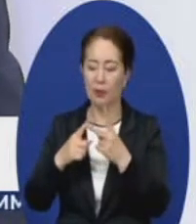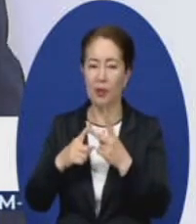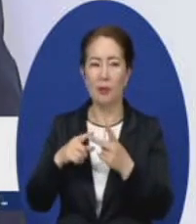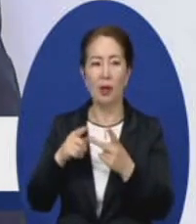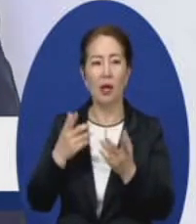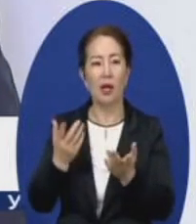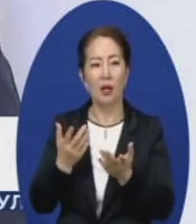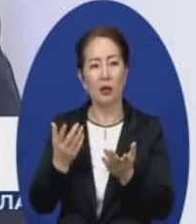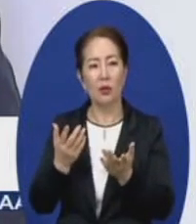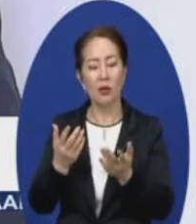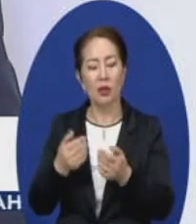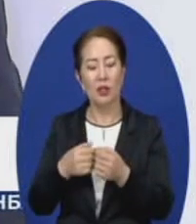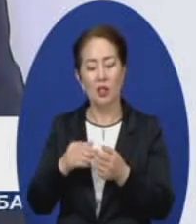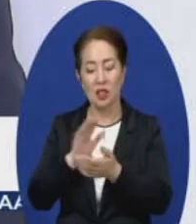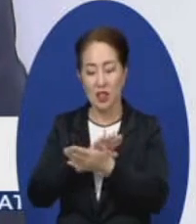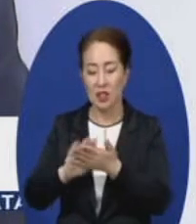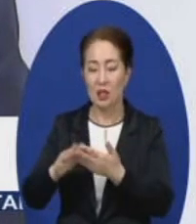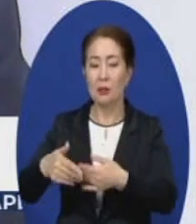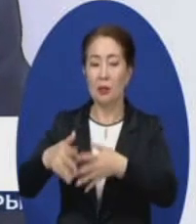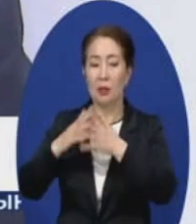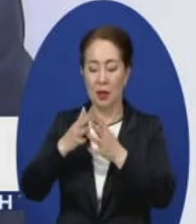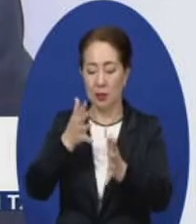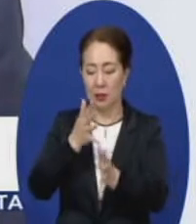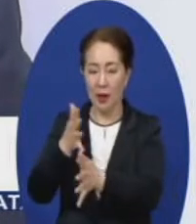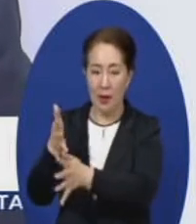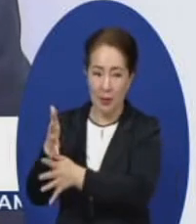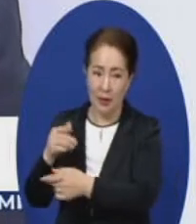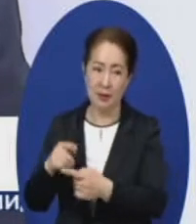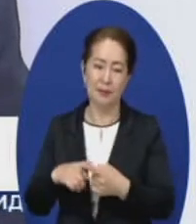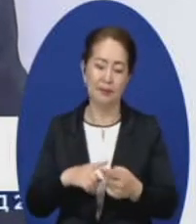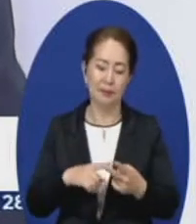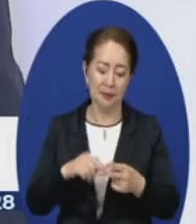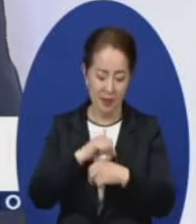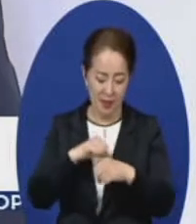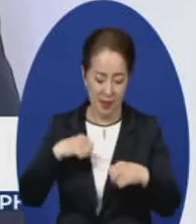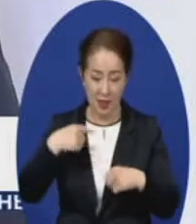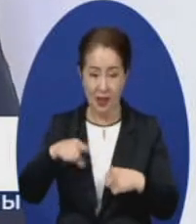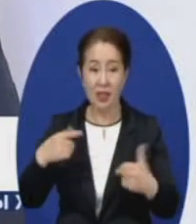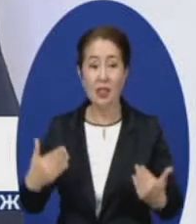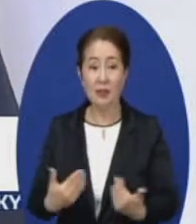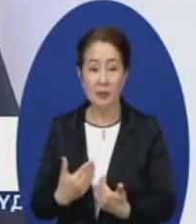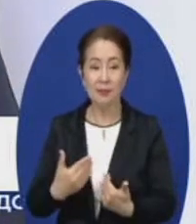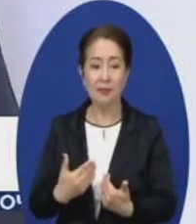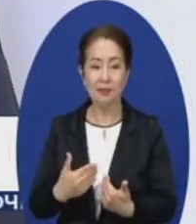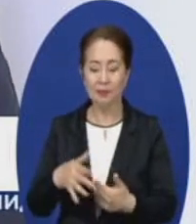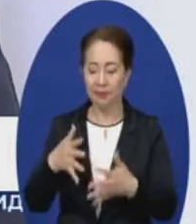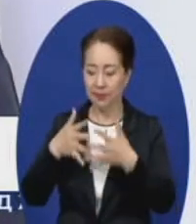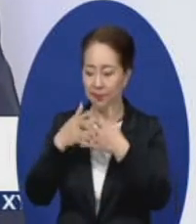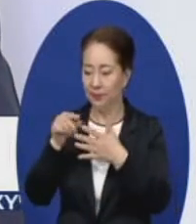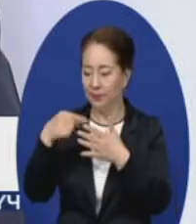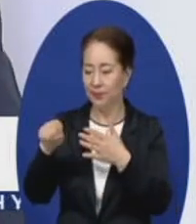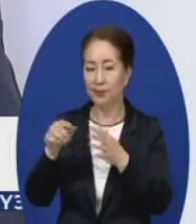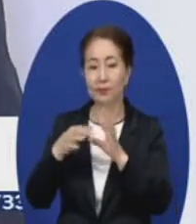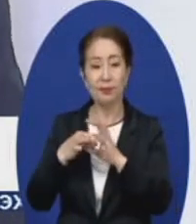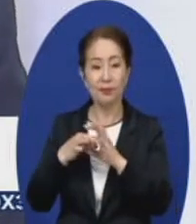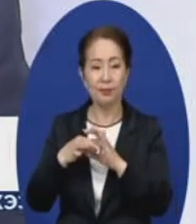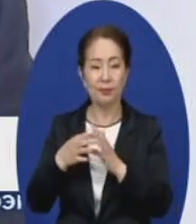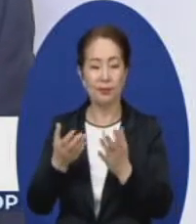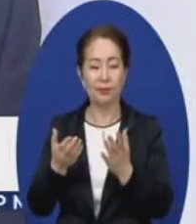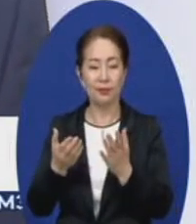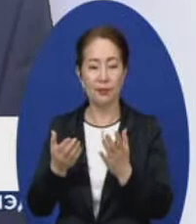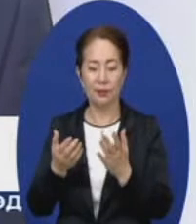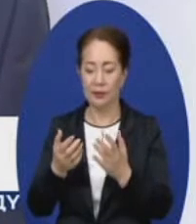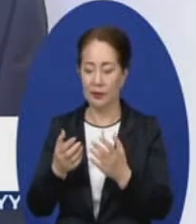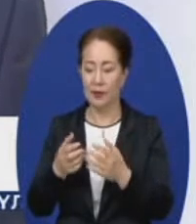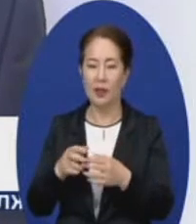одоо аль болох энэ шинээр баригдах орон сууц болон иргэдийн амьдрах орон байрны хувьд бол бид нар аль